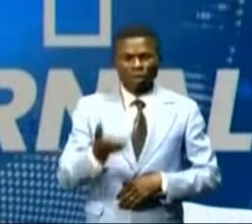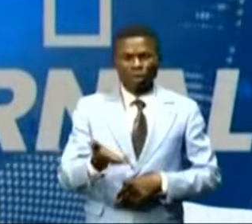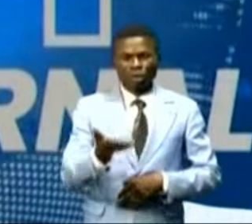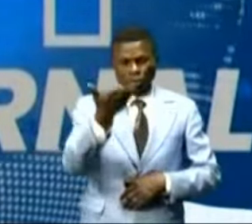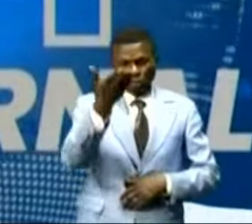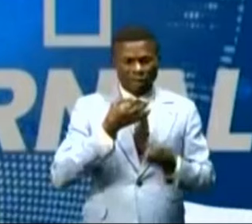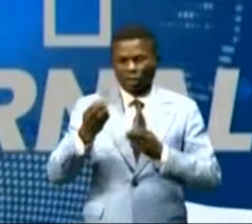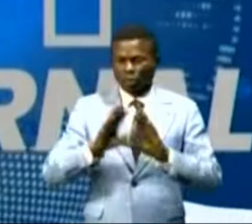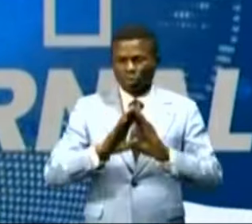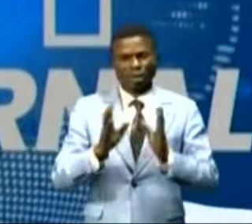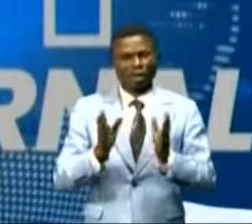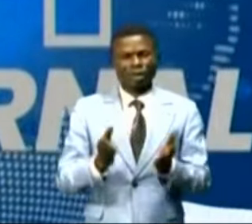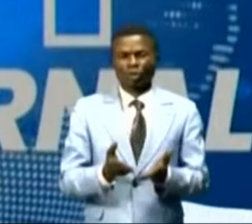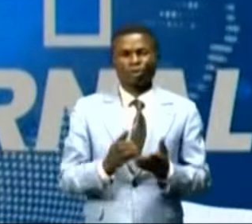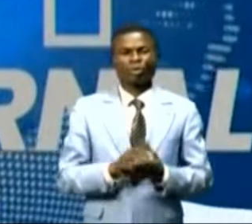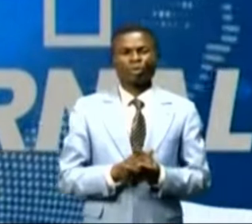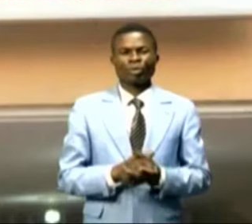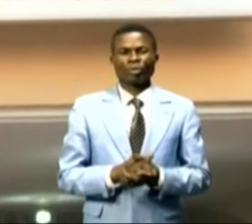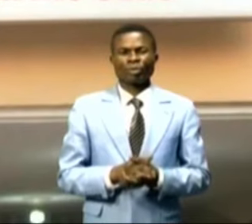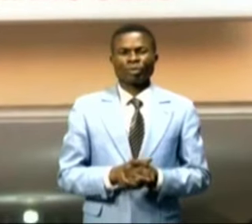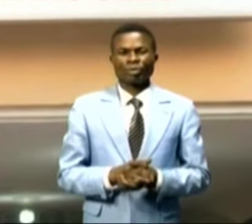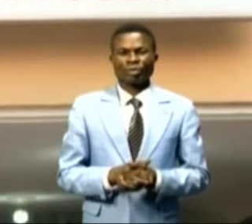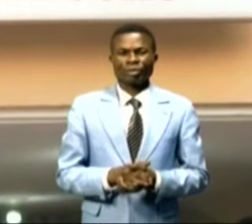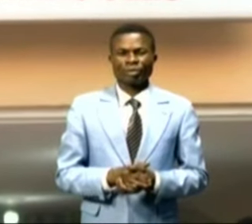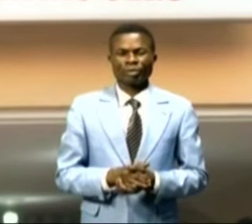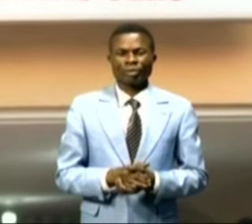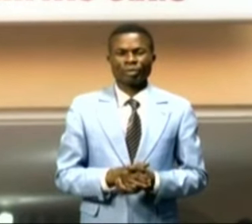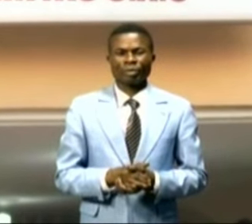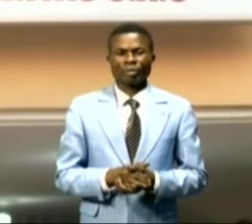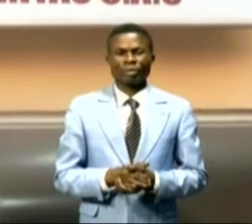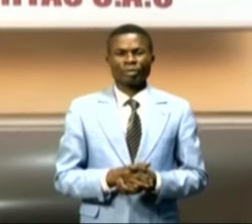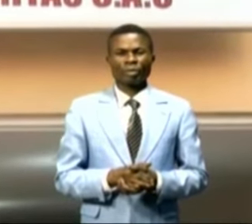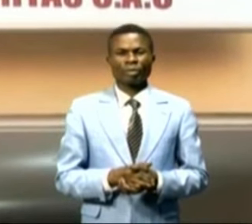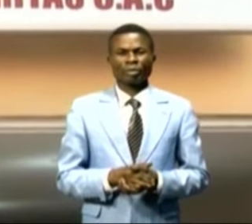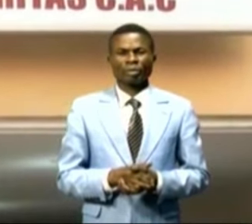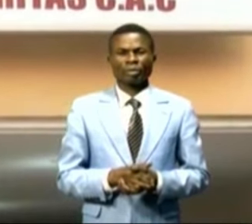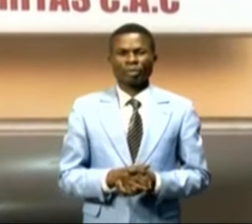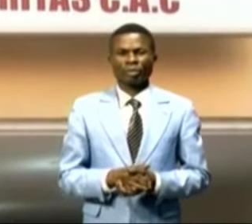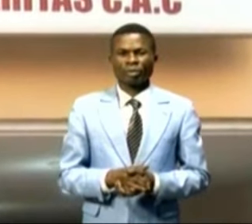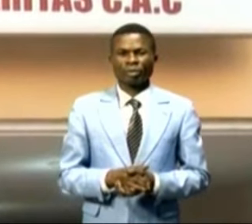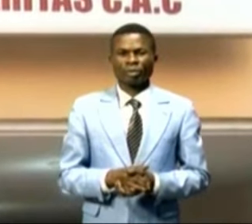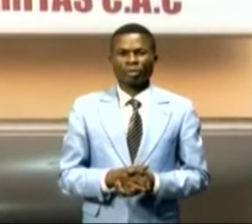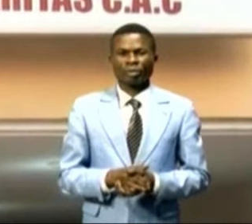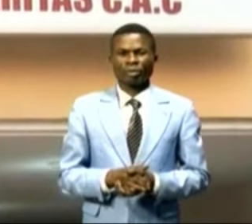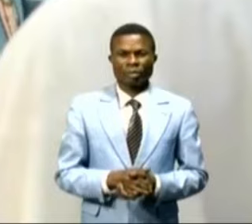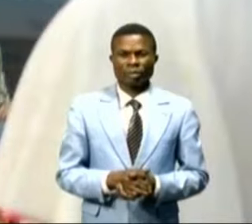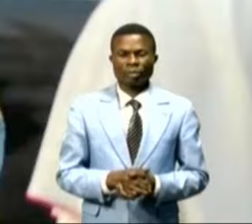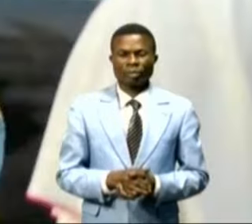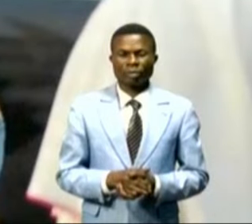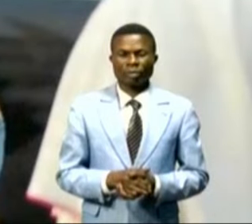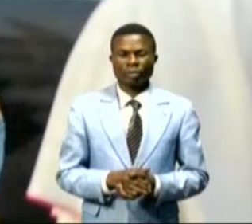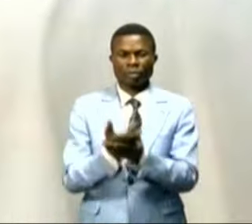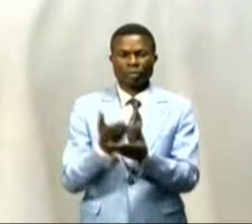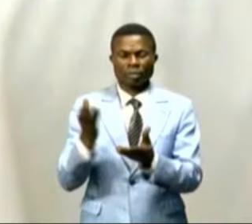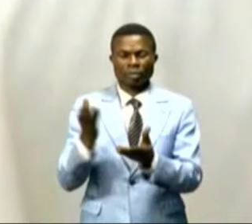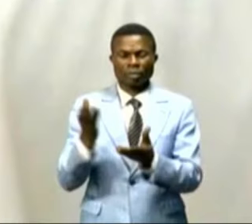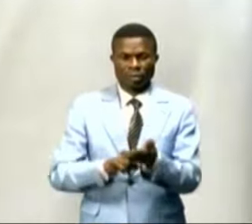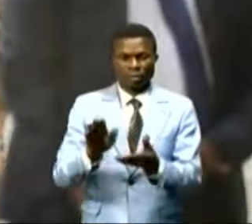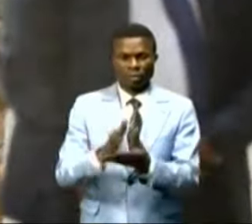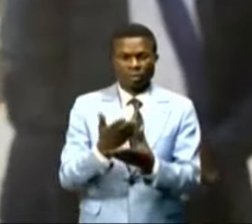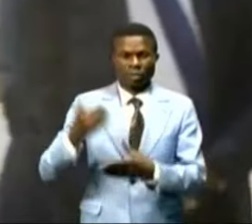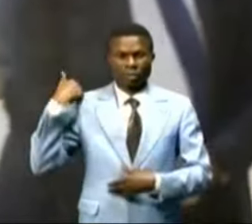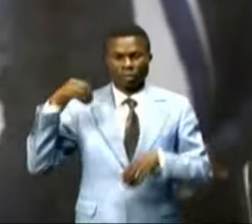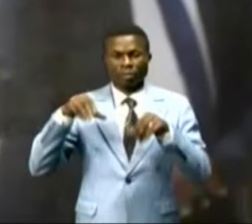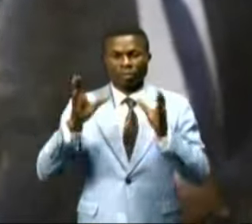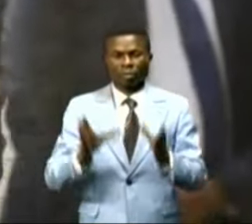Bouélaboaké, Pompomba, reportage. Depuis juillet 2022, des accords ont été signés entre l'État